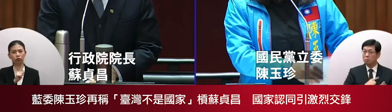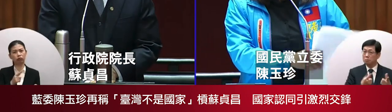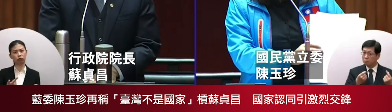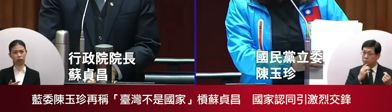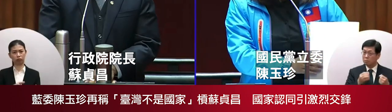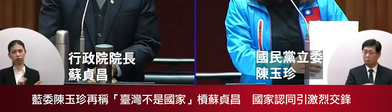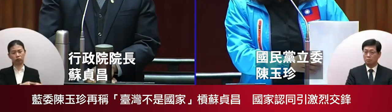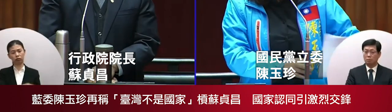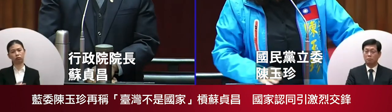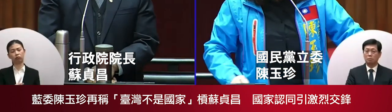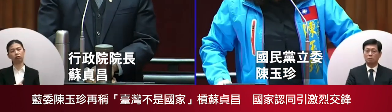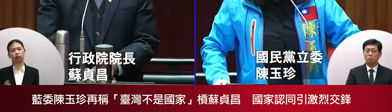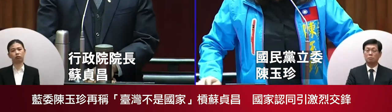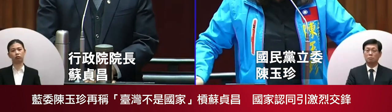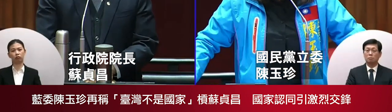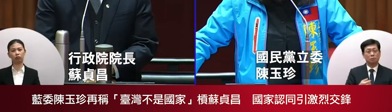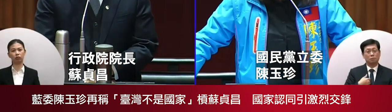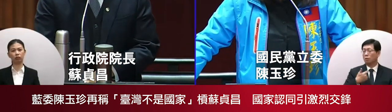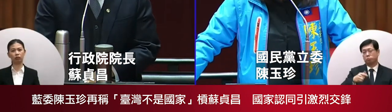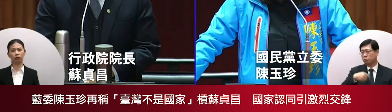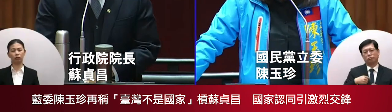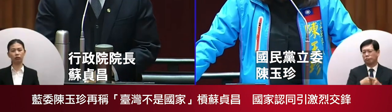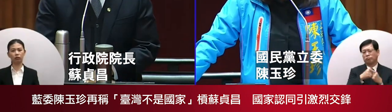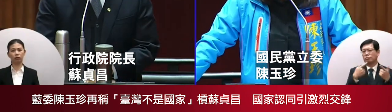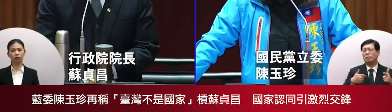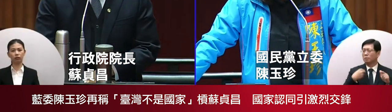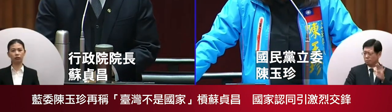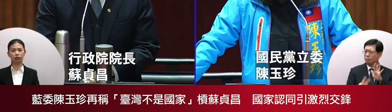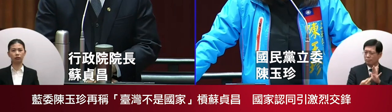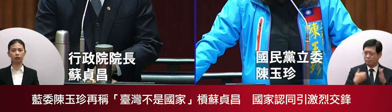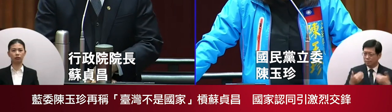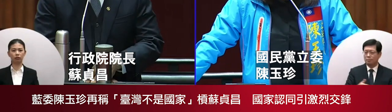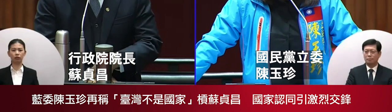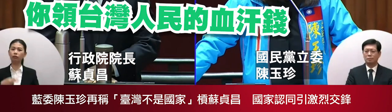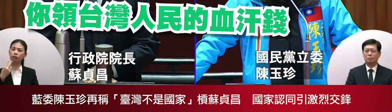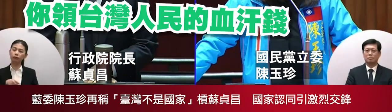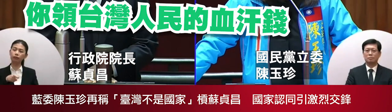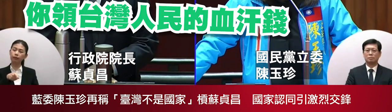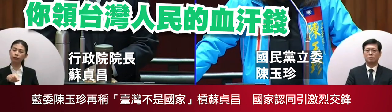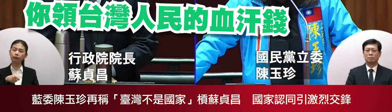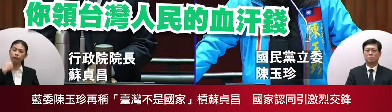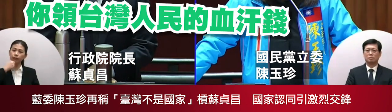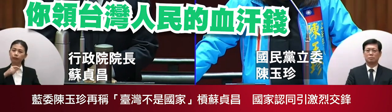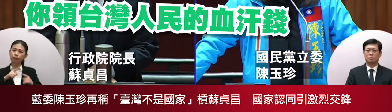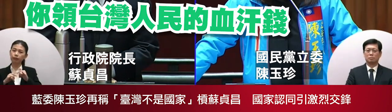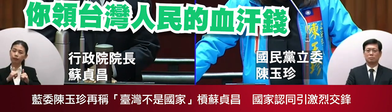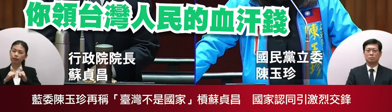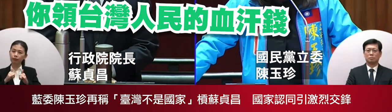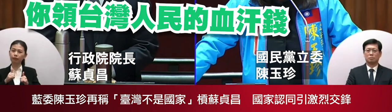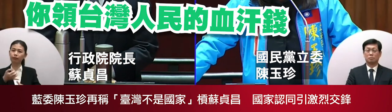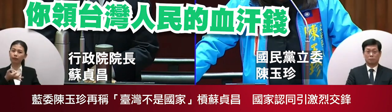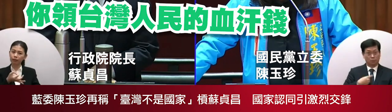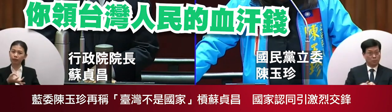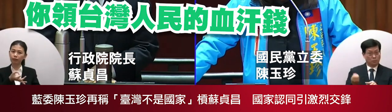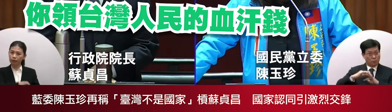受的。那苏院长，那您 就是对。好，来，我因为我不是来跟你吵架，我要再讲清楚。我今天来讲的。 而且你领台湾人民血汗钱， 我